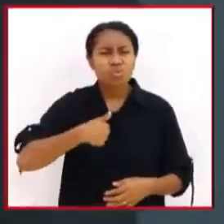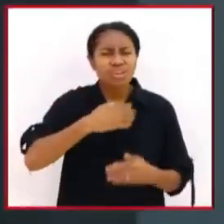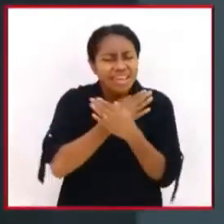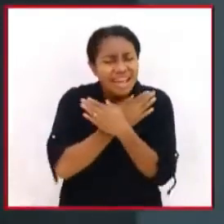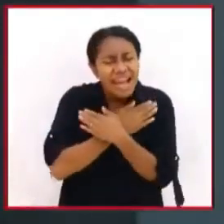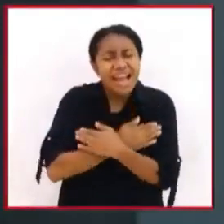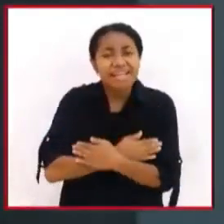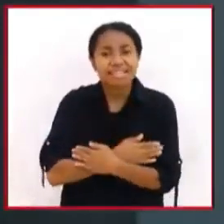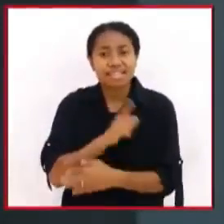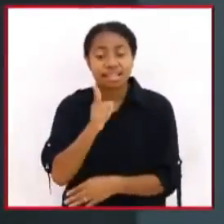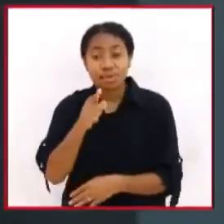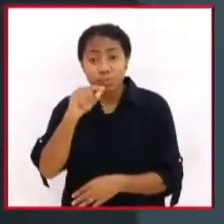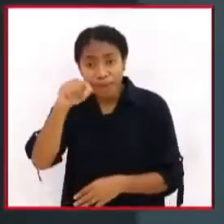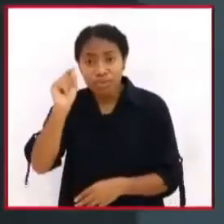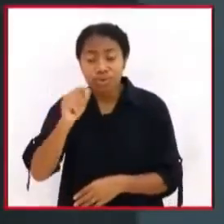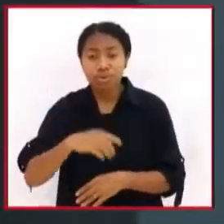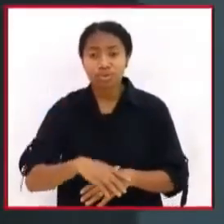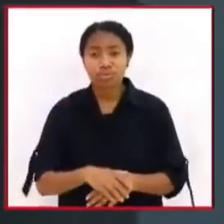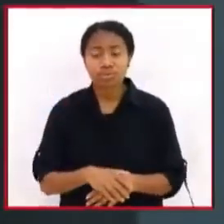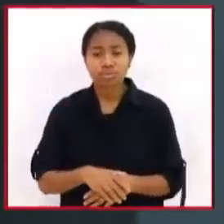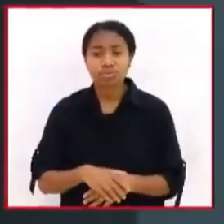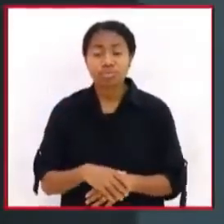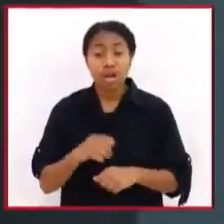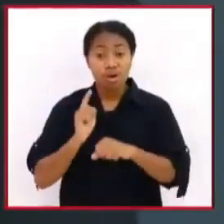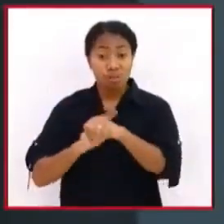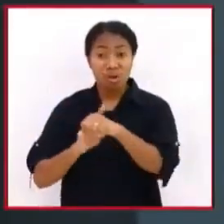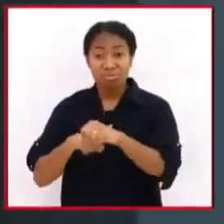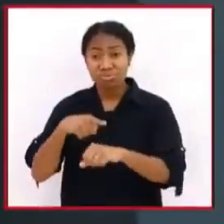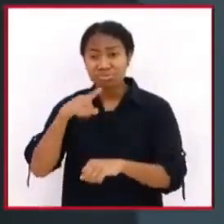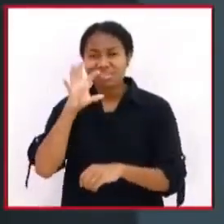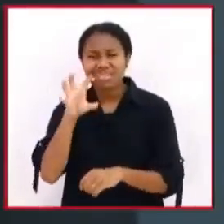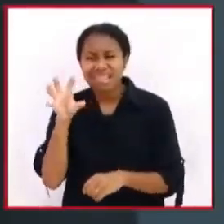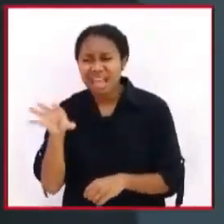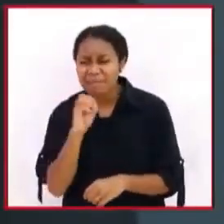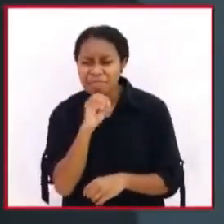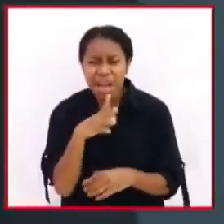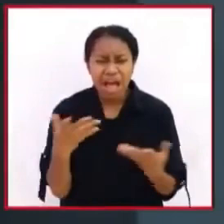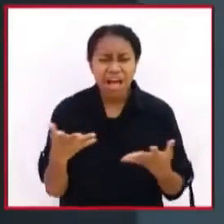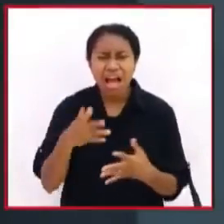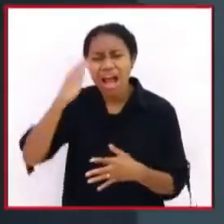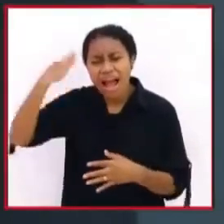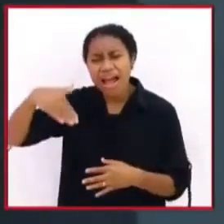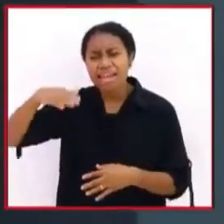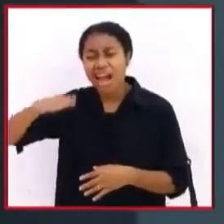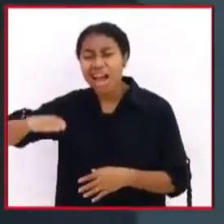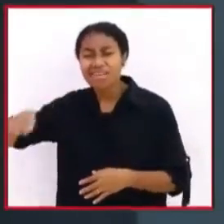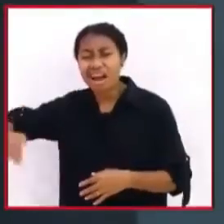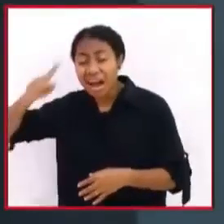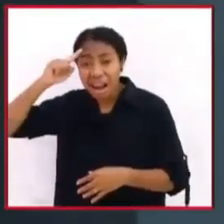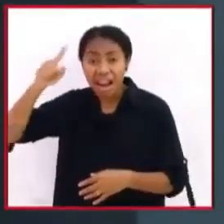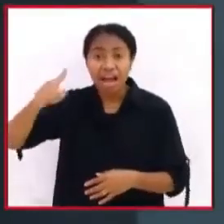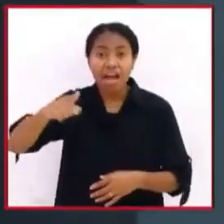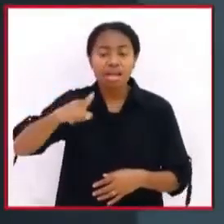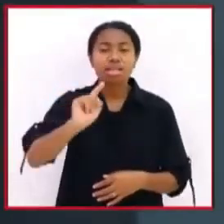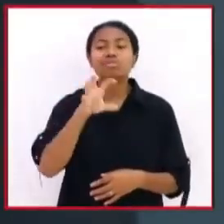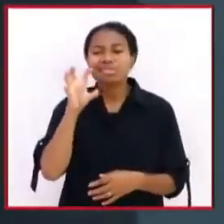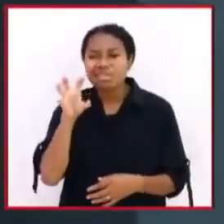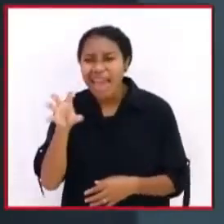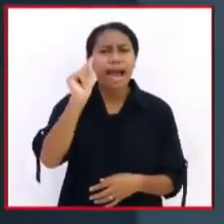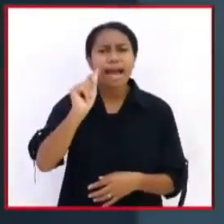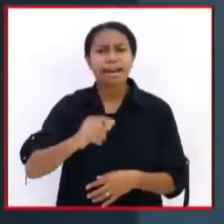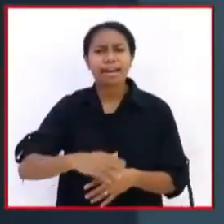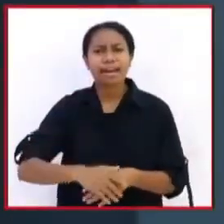Anak Allah itu benar waktu setan mengatakan Hai Anak Allah setan benar dalam